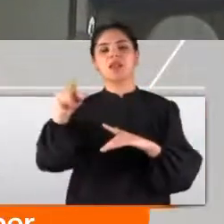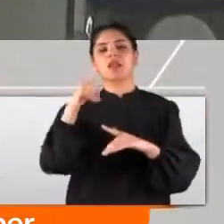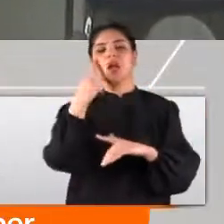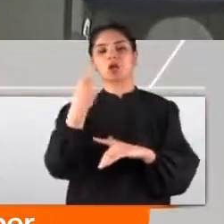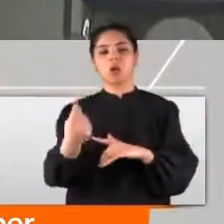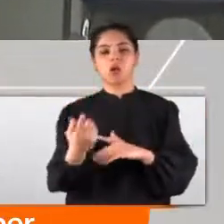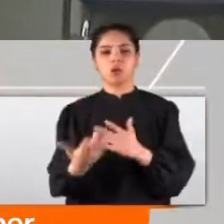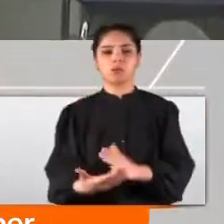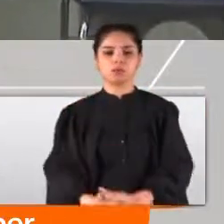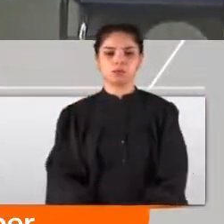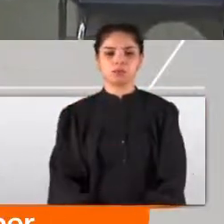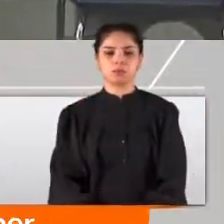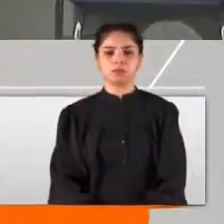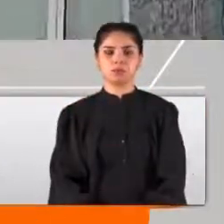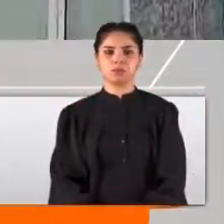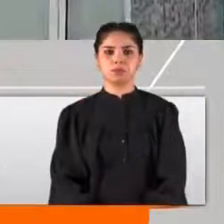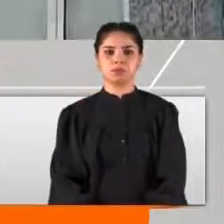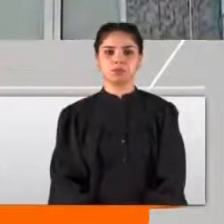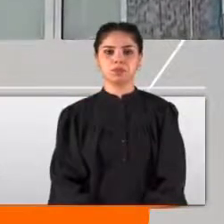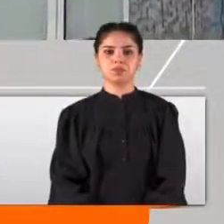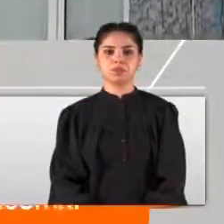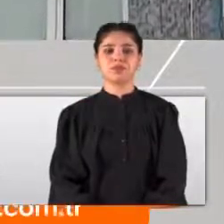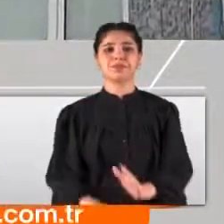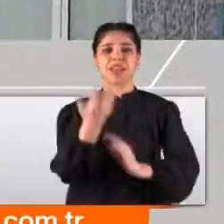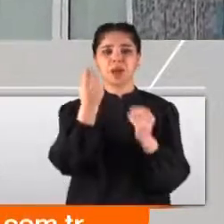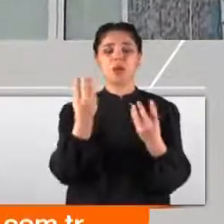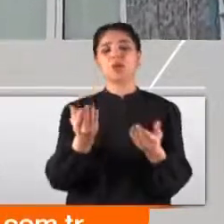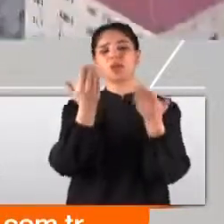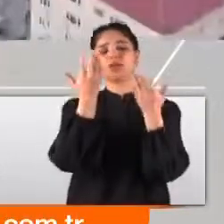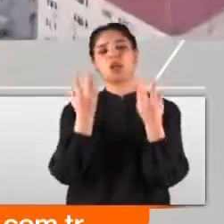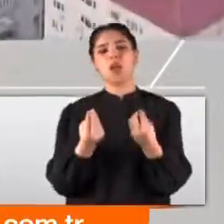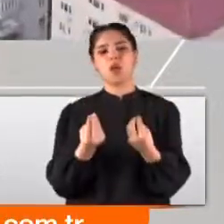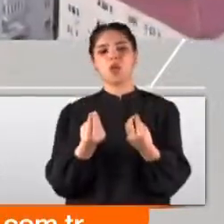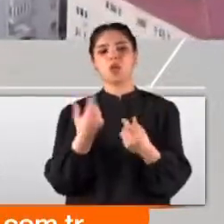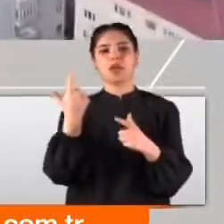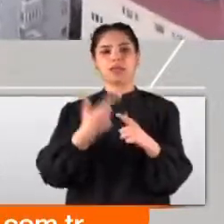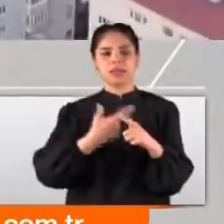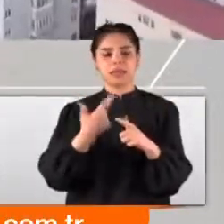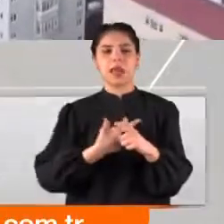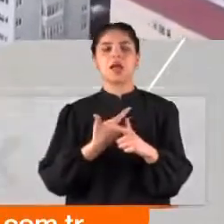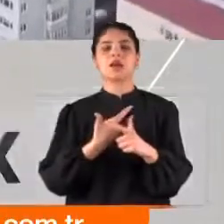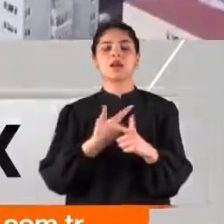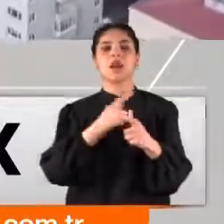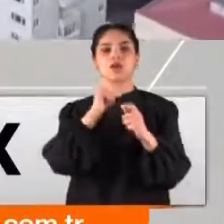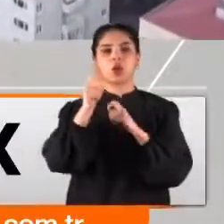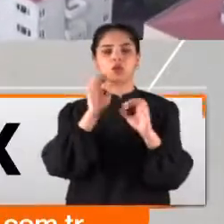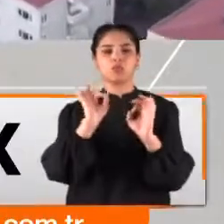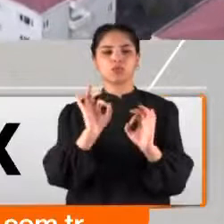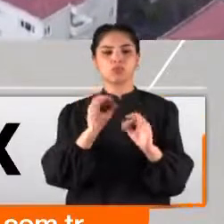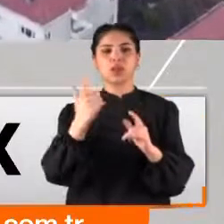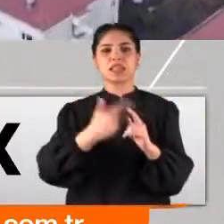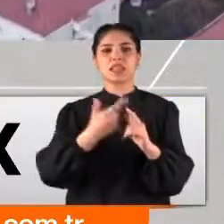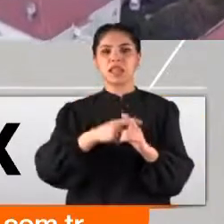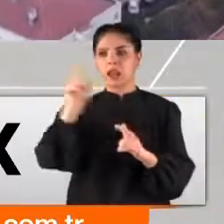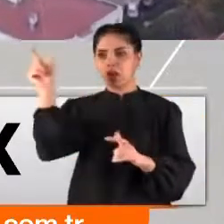olsa bence daha iyi olurdu, makbule geçerdi. Daha iyi olur. İnşallah öyle bir şey olur. Kira akitlerinde mutlaka